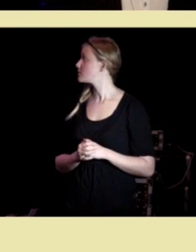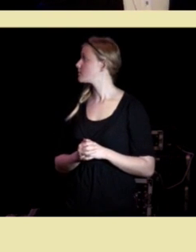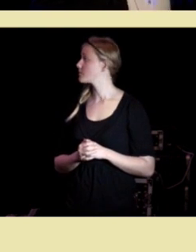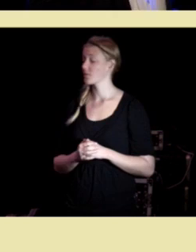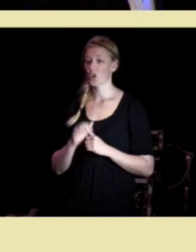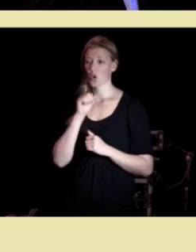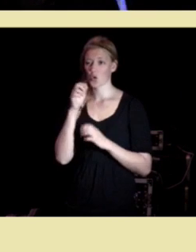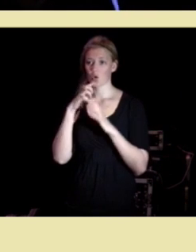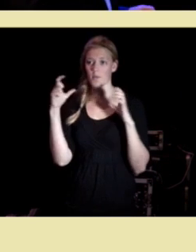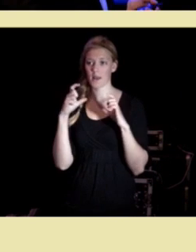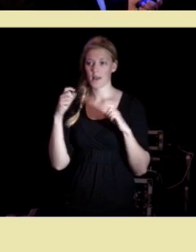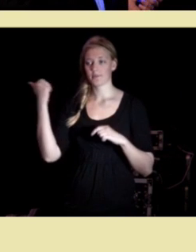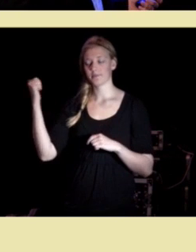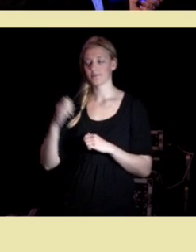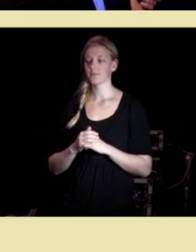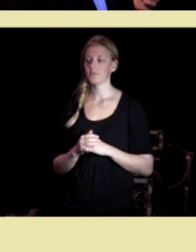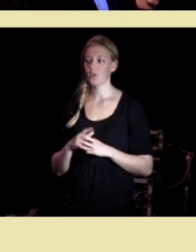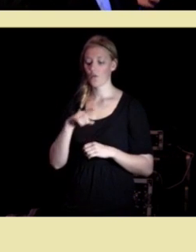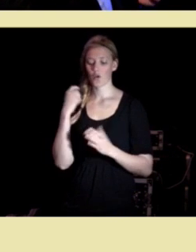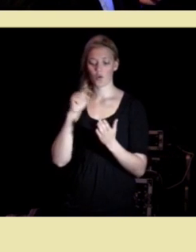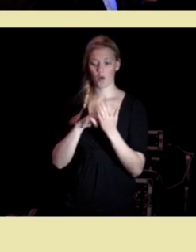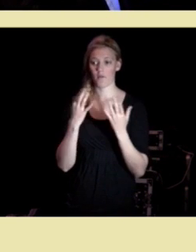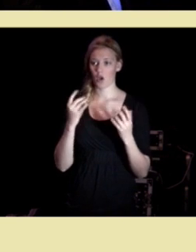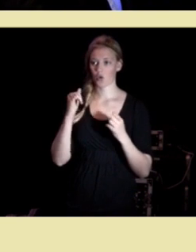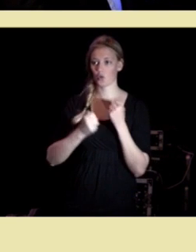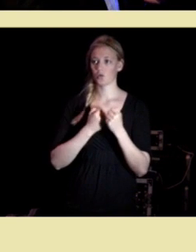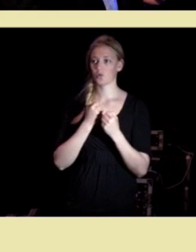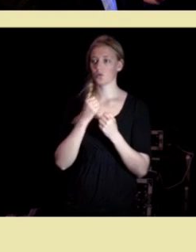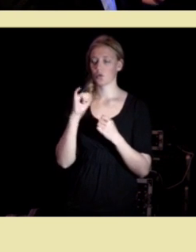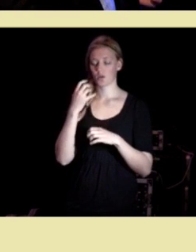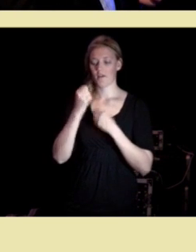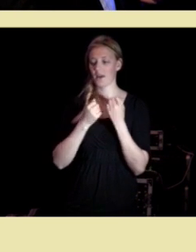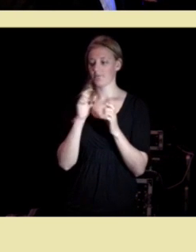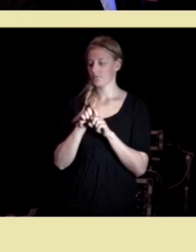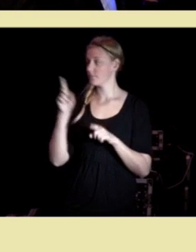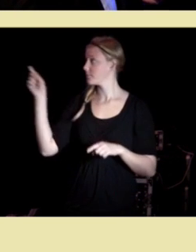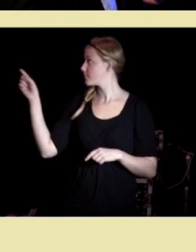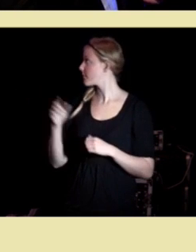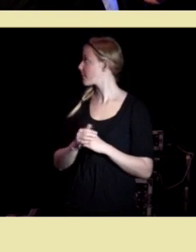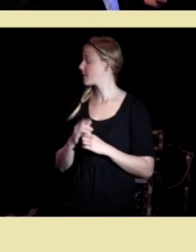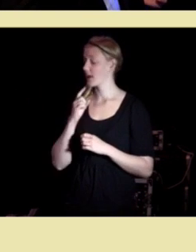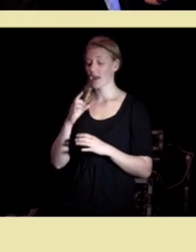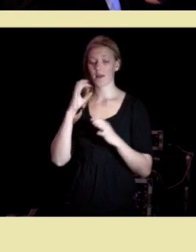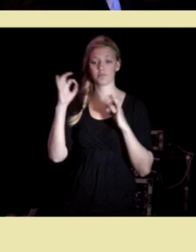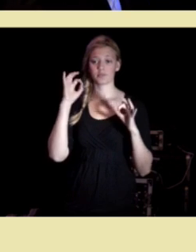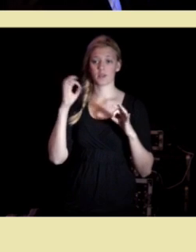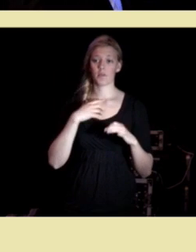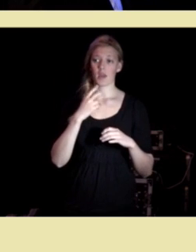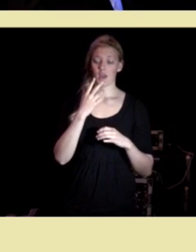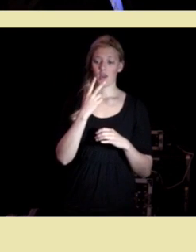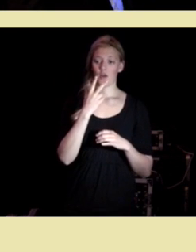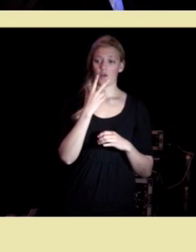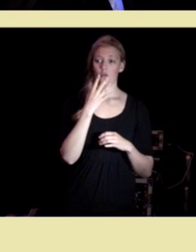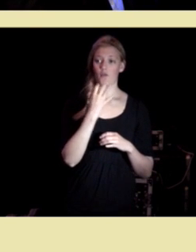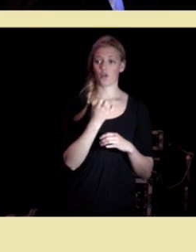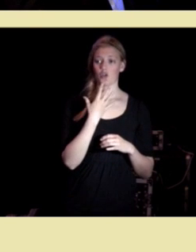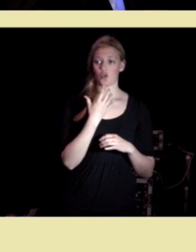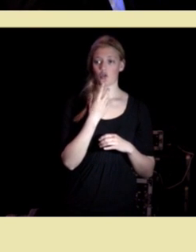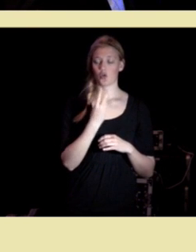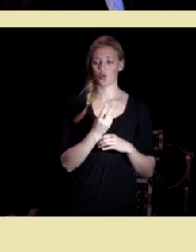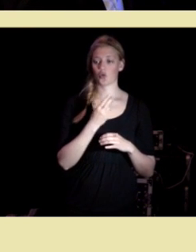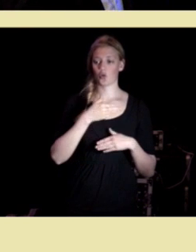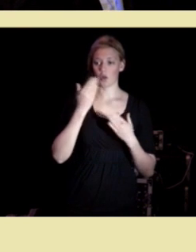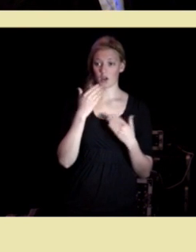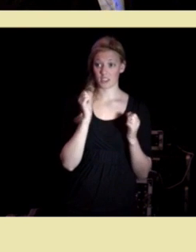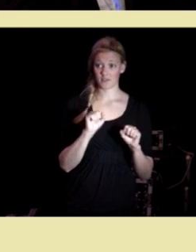Det er et kult bilde, folkens. Vårt mål er at det skal være slik. Denne avdelingen, dette er en idealavdeling med 42 dagers ventetid. Da skal det være